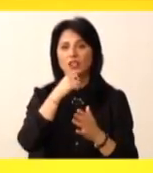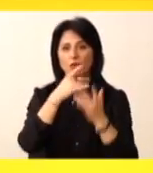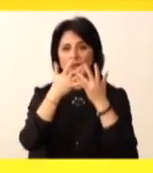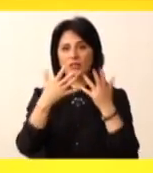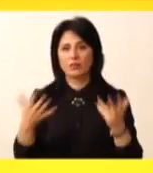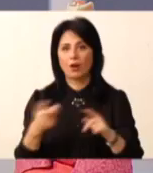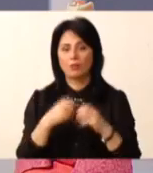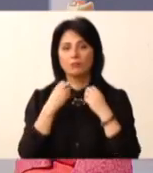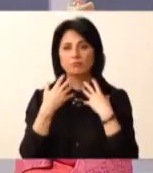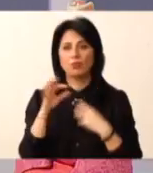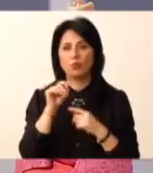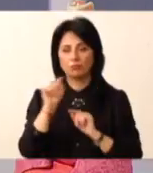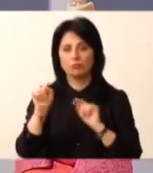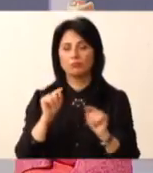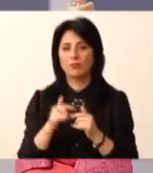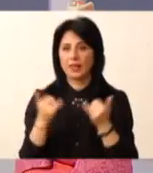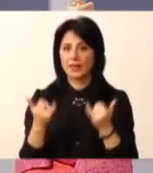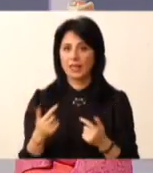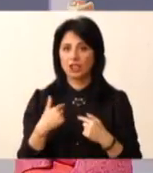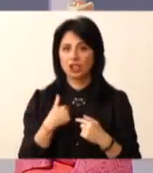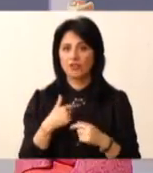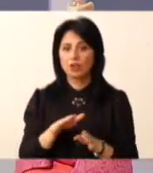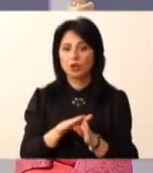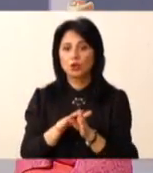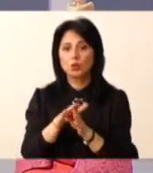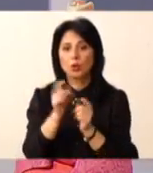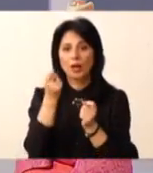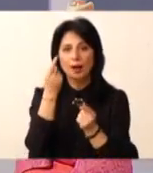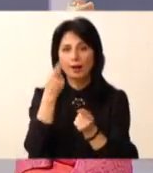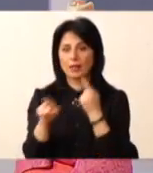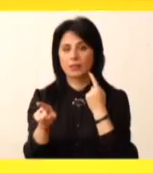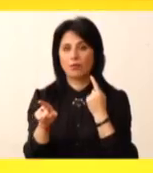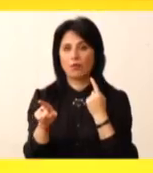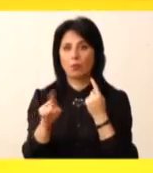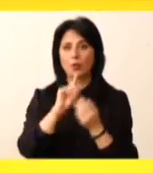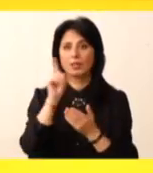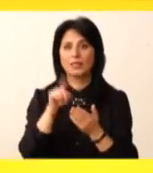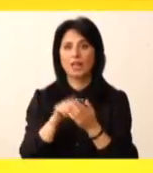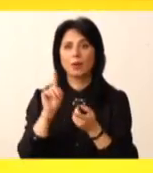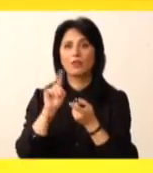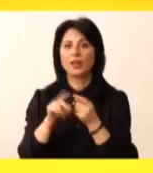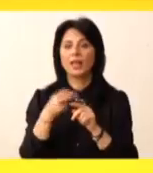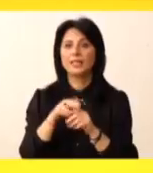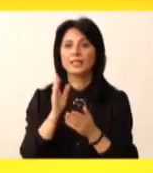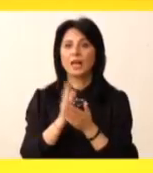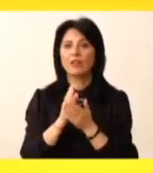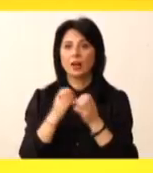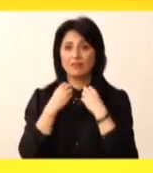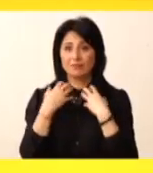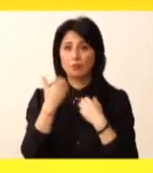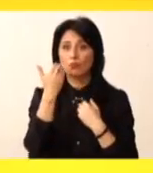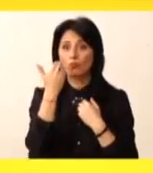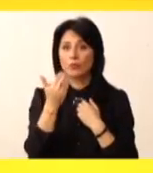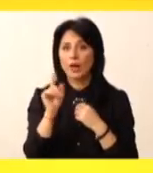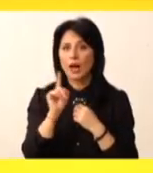ჯგუფში ფარისებრ ჯირკვალთან დაკავშირებული. მაგრამ დღეს ჩვენ სრულიად განსხვავებულ საკითხს ვეხებით. ეს არის ფარისებრი